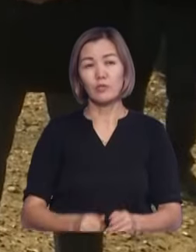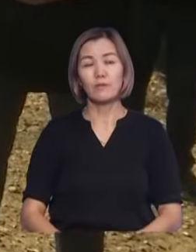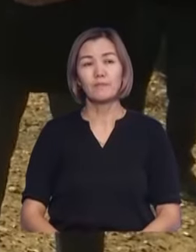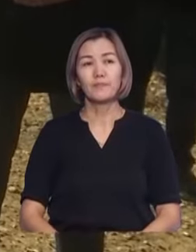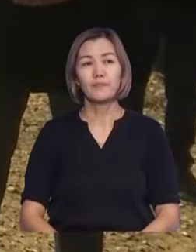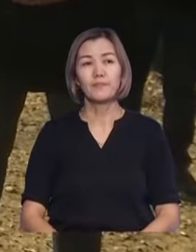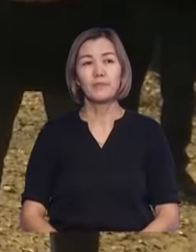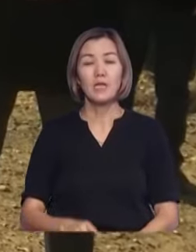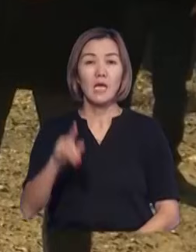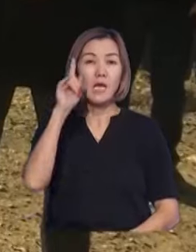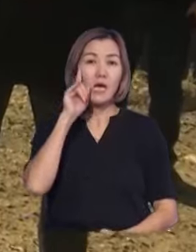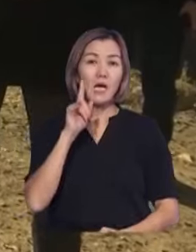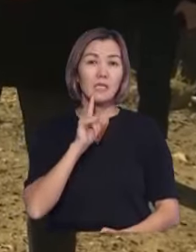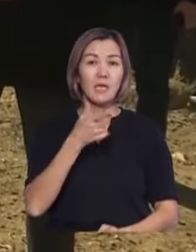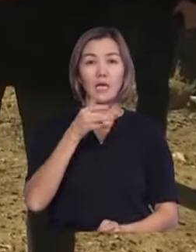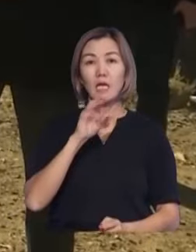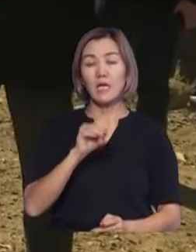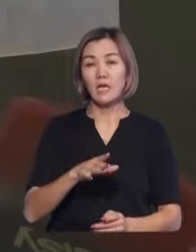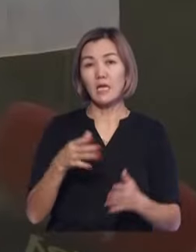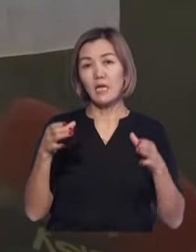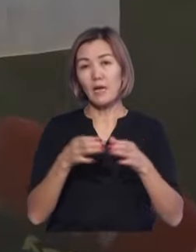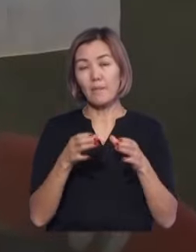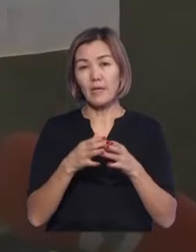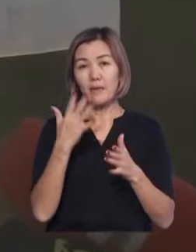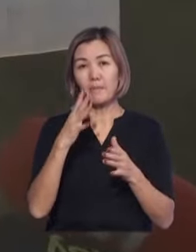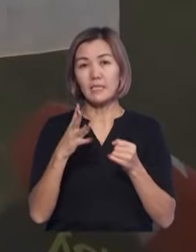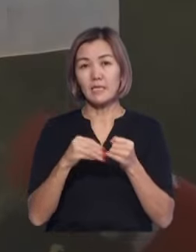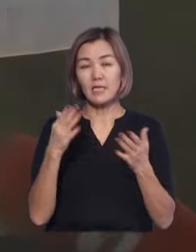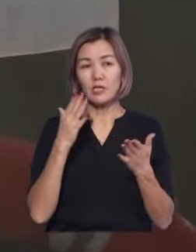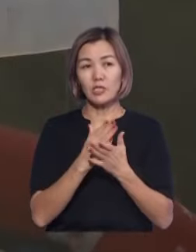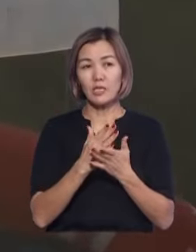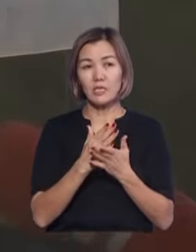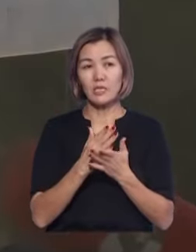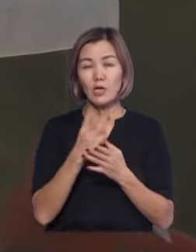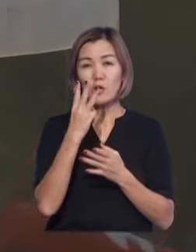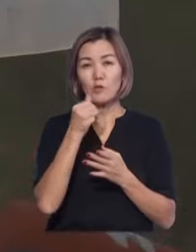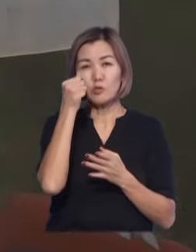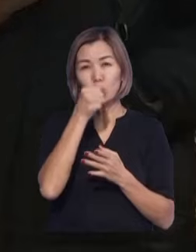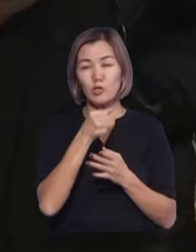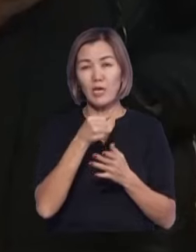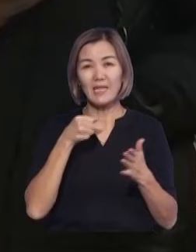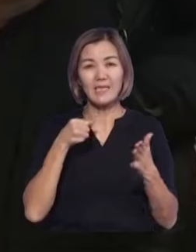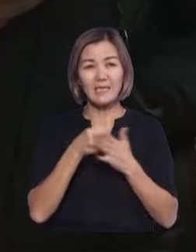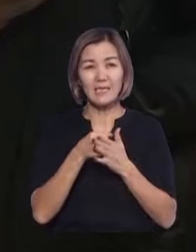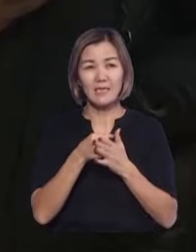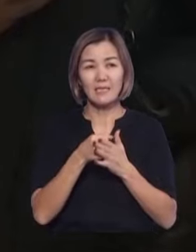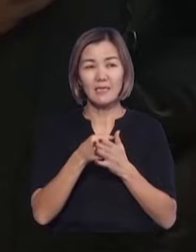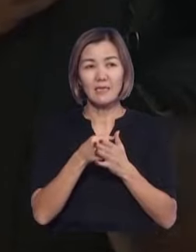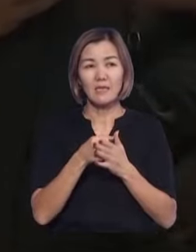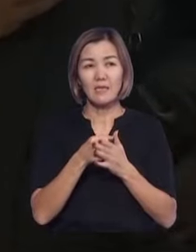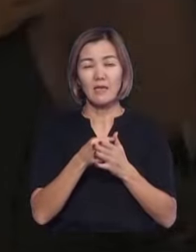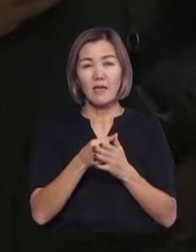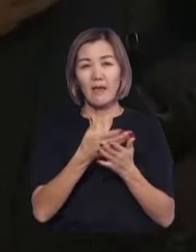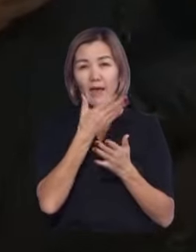жанында Қазақ Грил компаниясы өздеріне тиесілі 5 гектар аумақты 3 жылға жеткізбей кісі танымастай